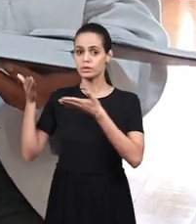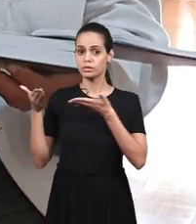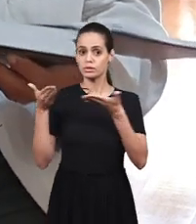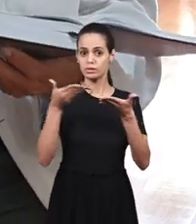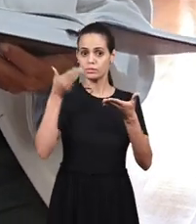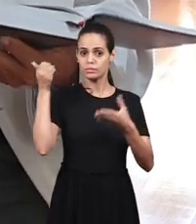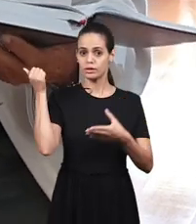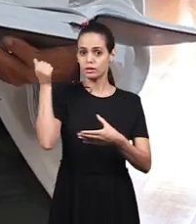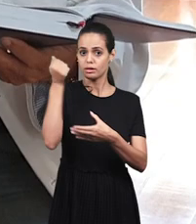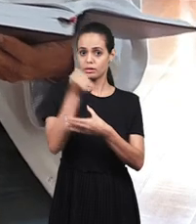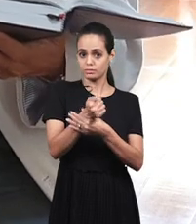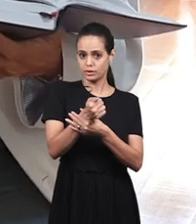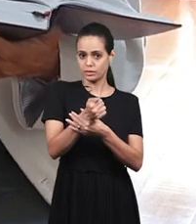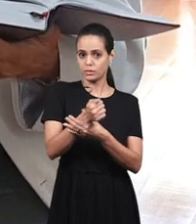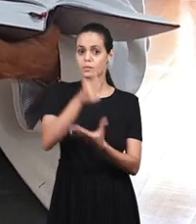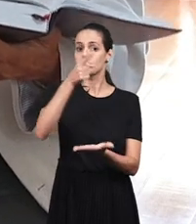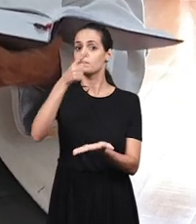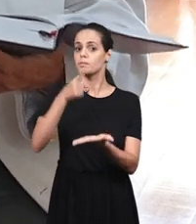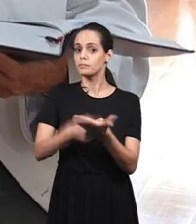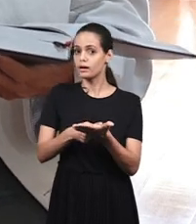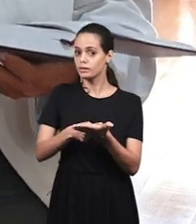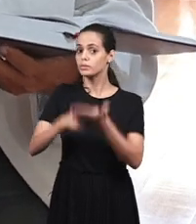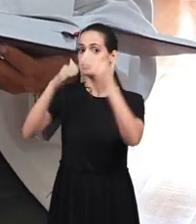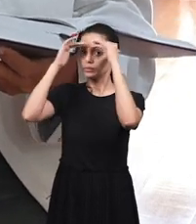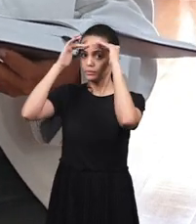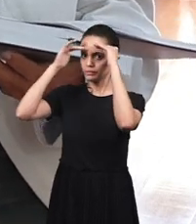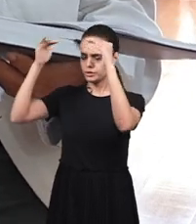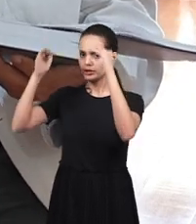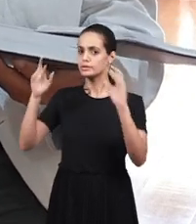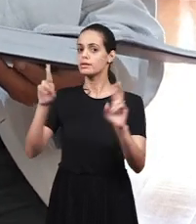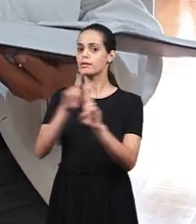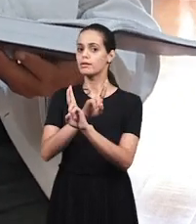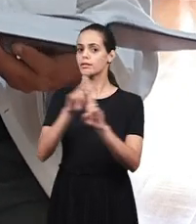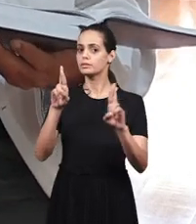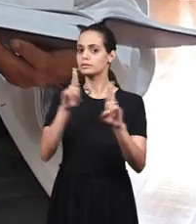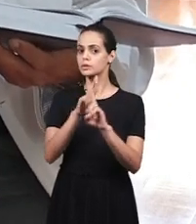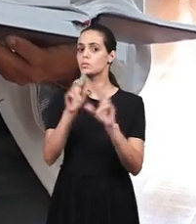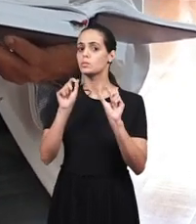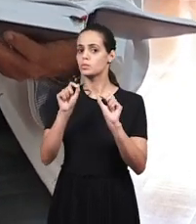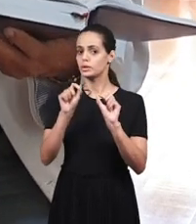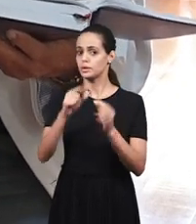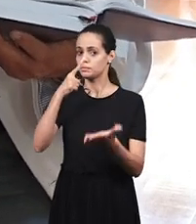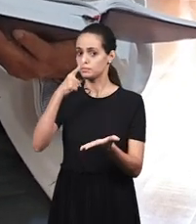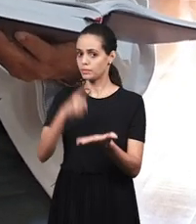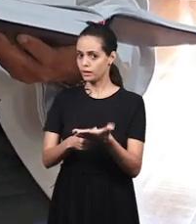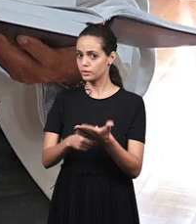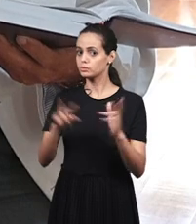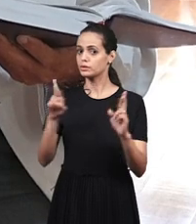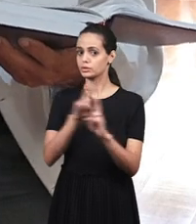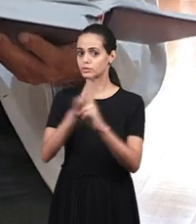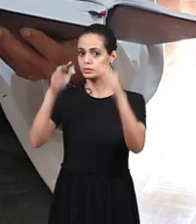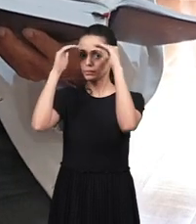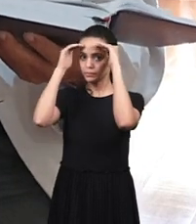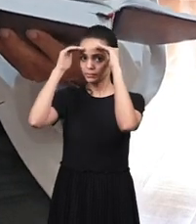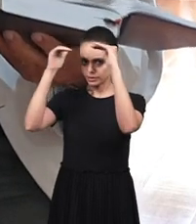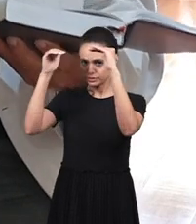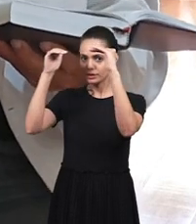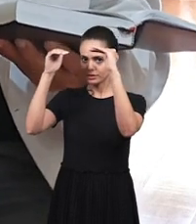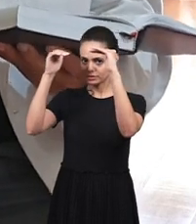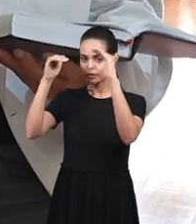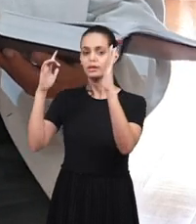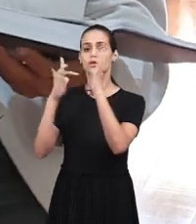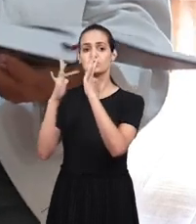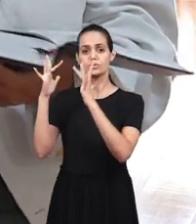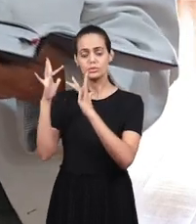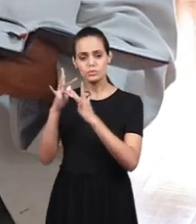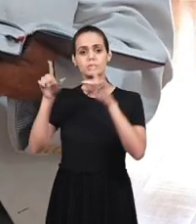вложена от Бога в Авраама, и завет был в послушании. Посмотрите, интересная вещь.